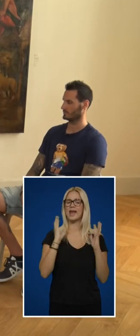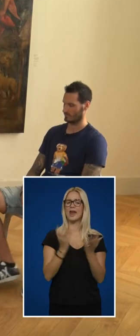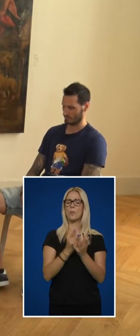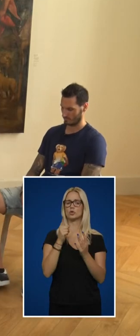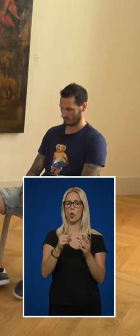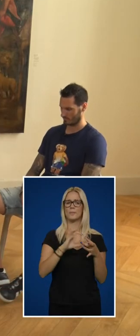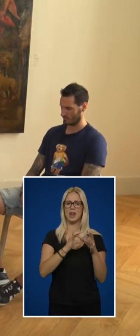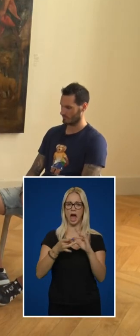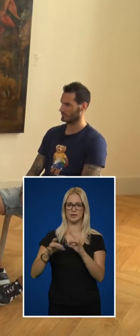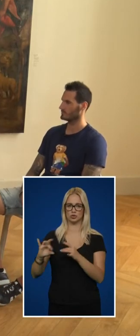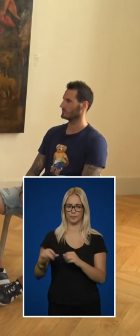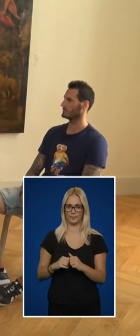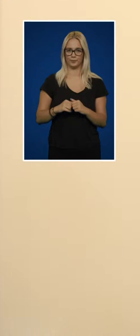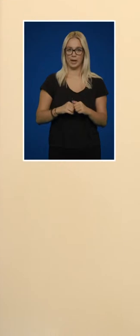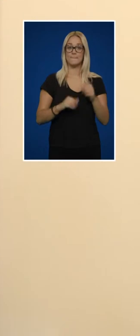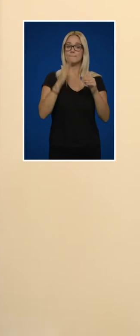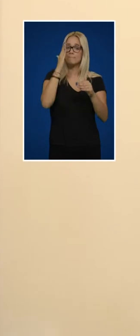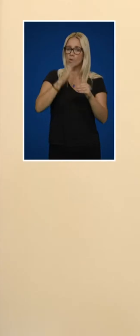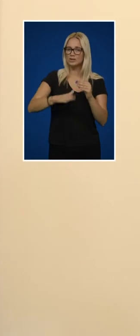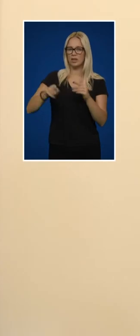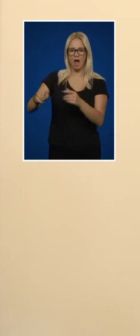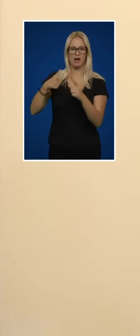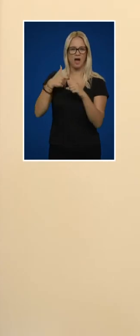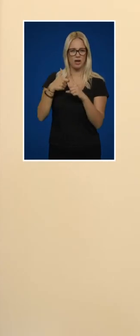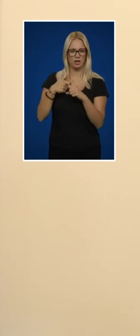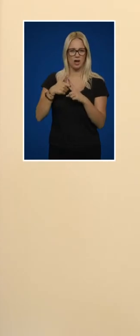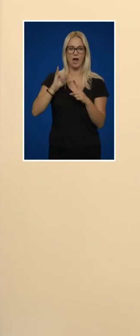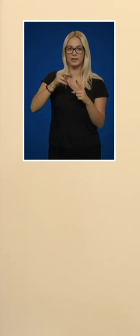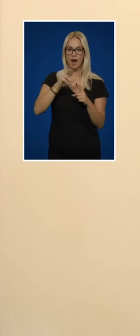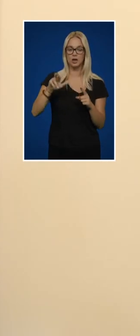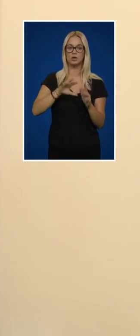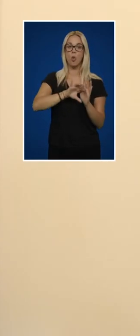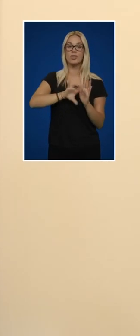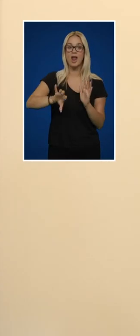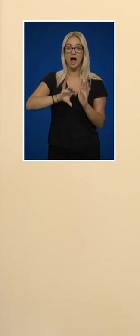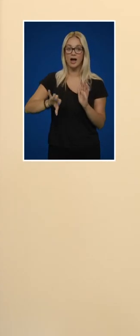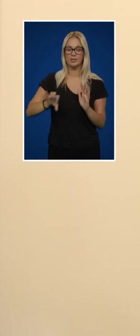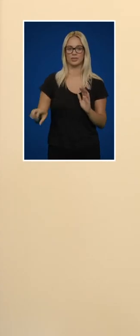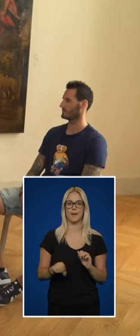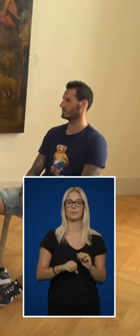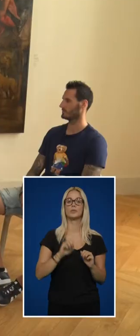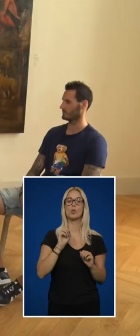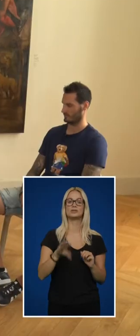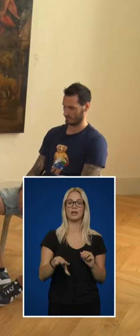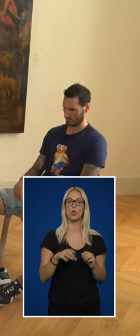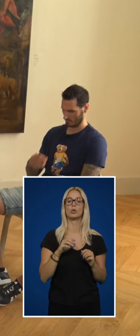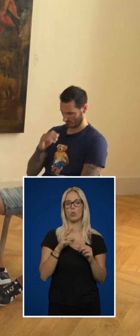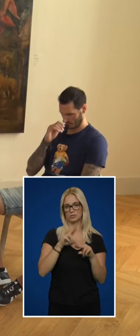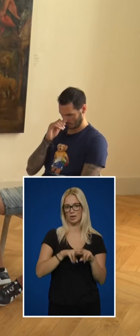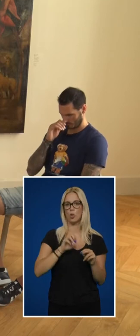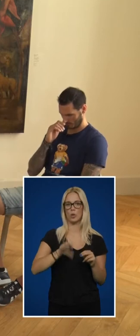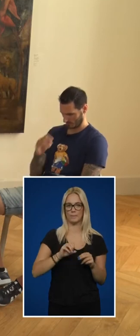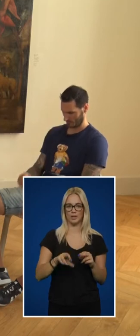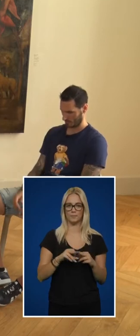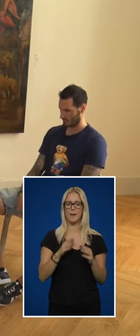ovu priču će se nadovezati i Centar za gospodarenje otpadom. Tako je, evo, kao što je svima poznato, u